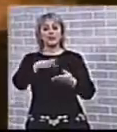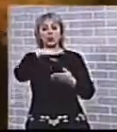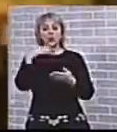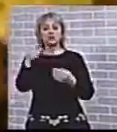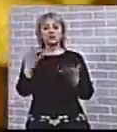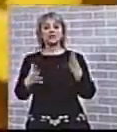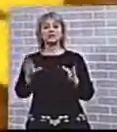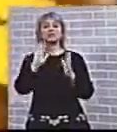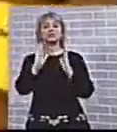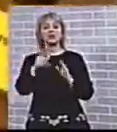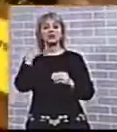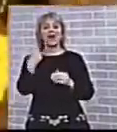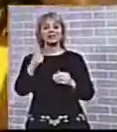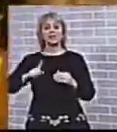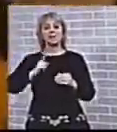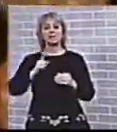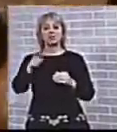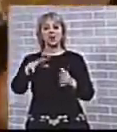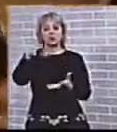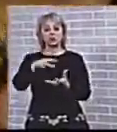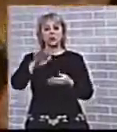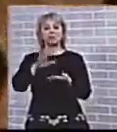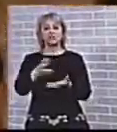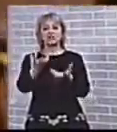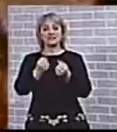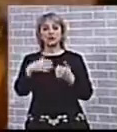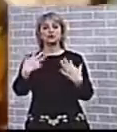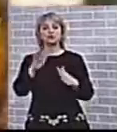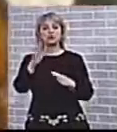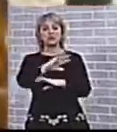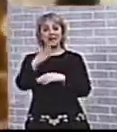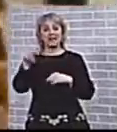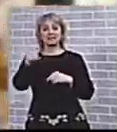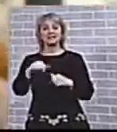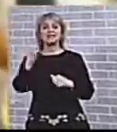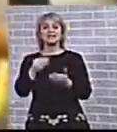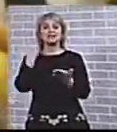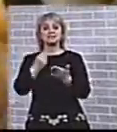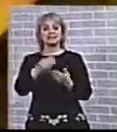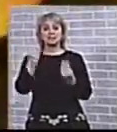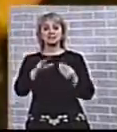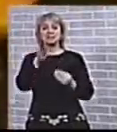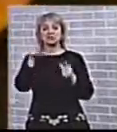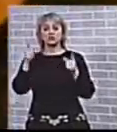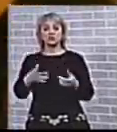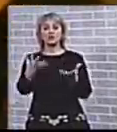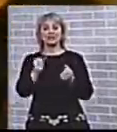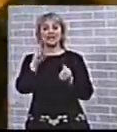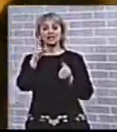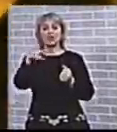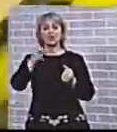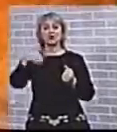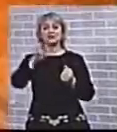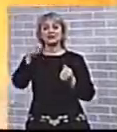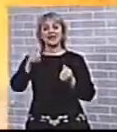множество. Если только одних мастеров ручного мяча взять, уже будет лес. Самым ценным игроком сезона признали Катрин